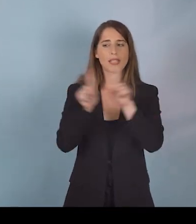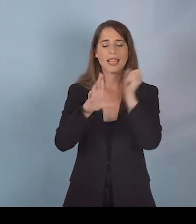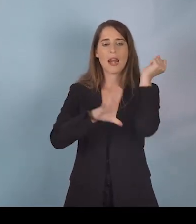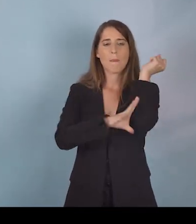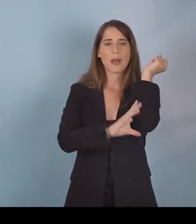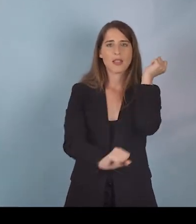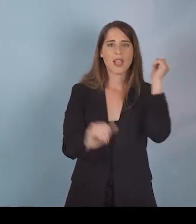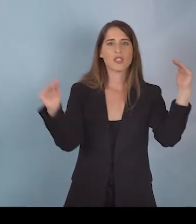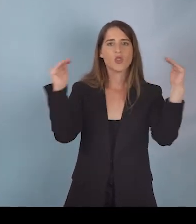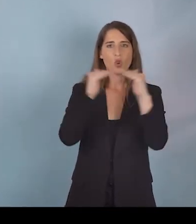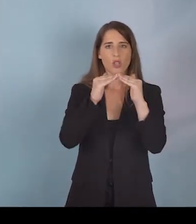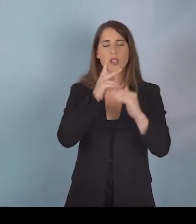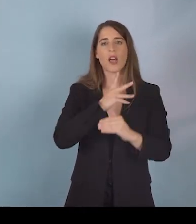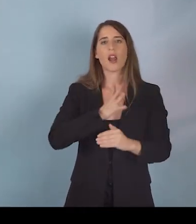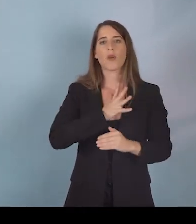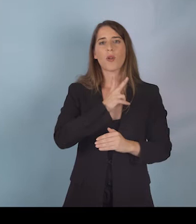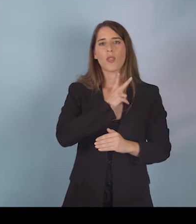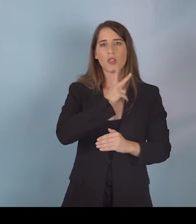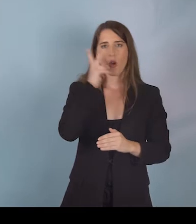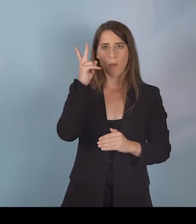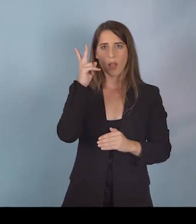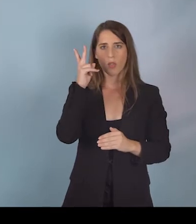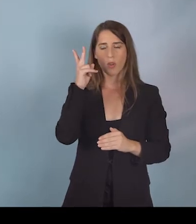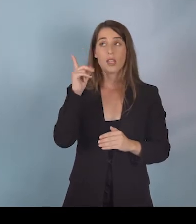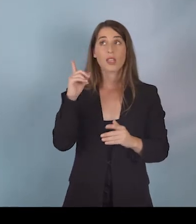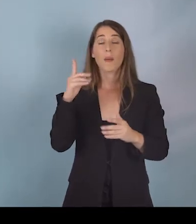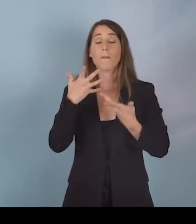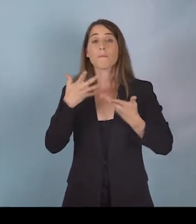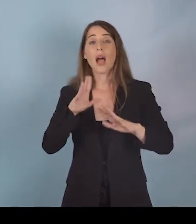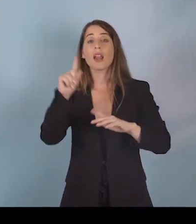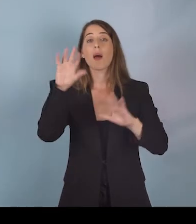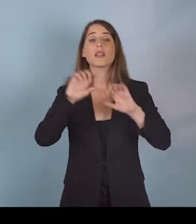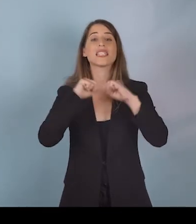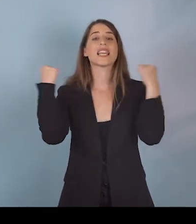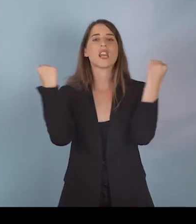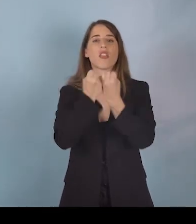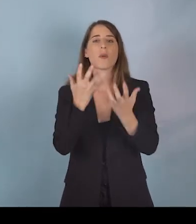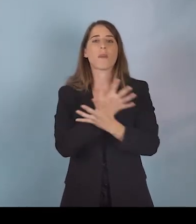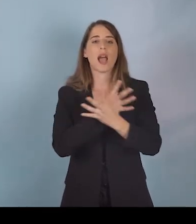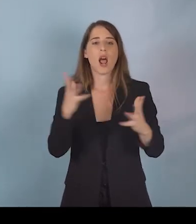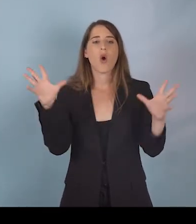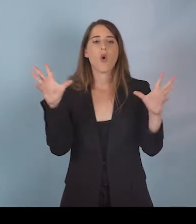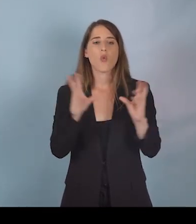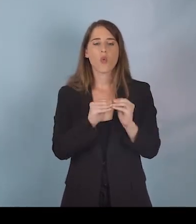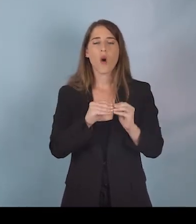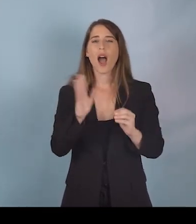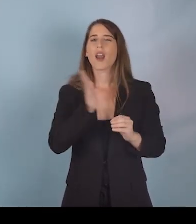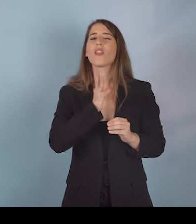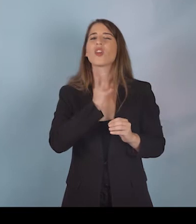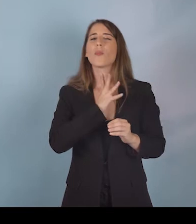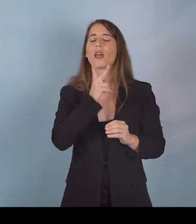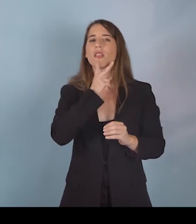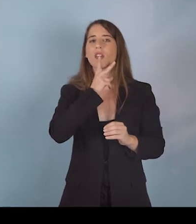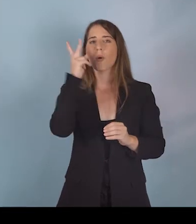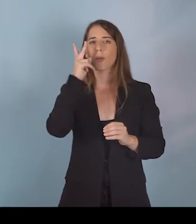αρμόδιες γραμματείες και ισότητας και ανθρωπίνων δικαιωμάτων και δικαιοσύνης. Και κάναμε και ένα μεγάλο διεθνές συνέδριο που